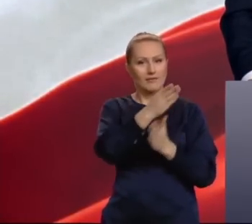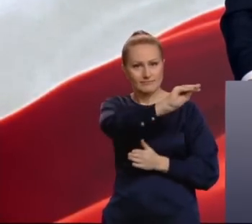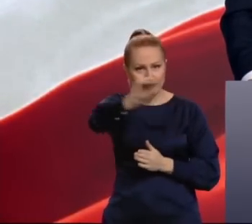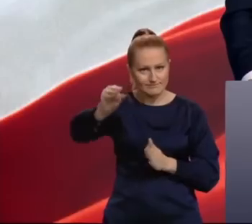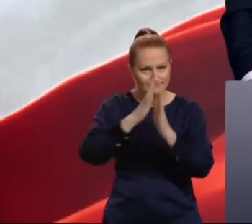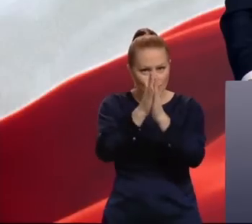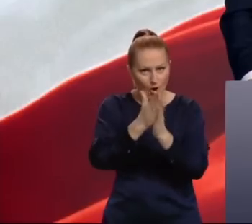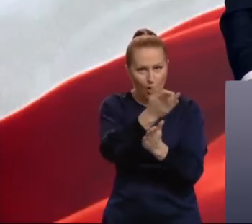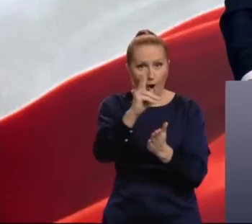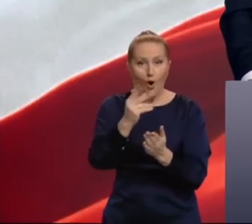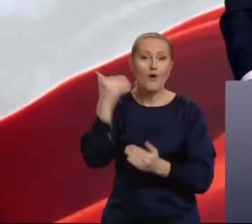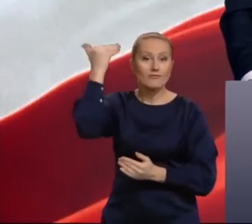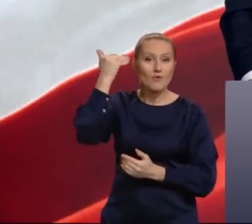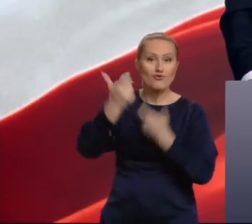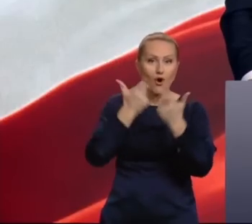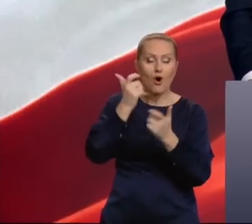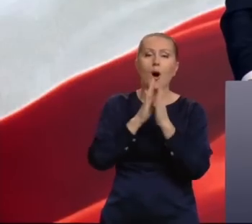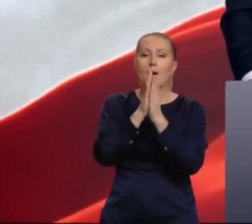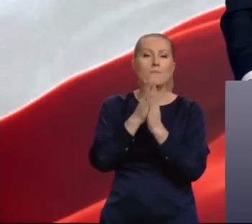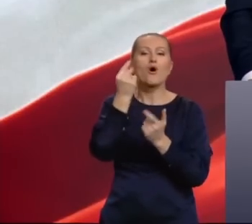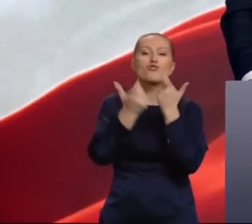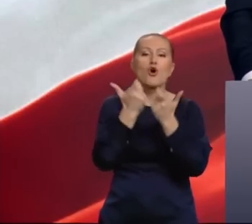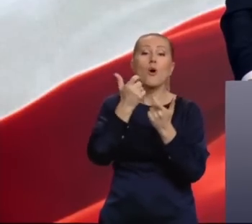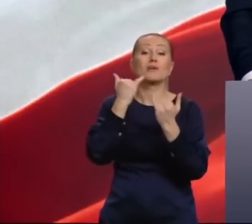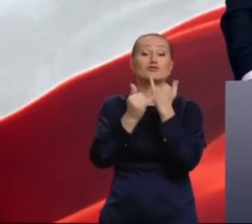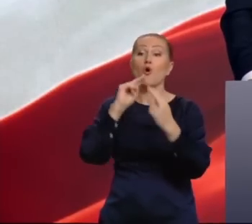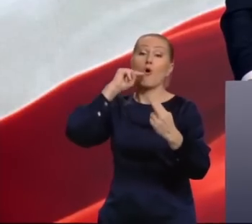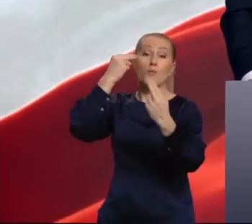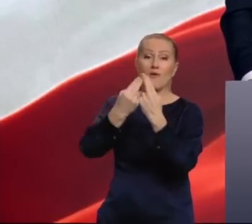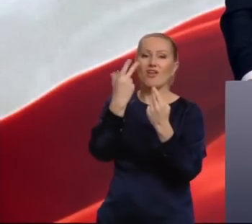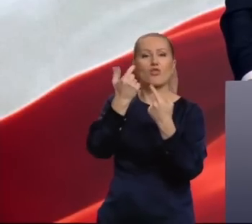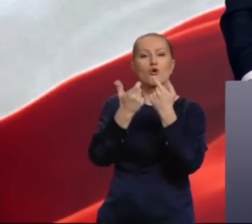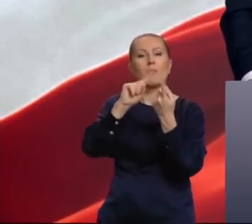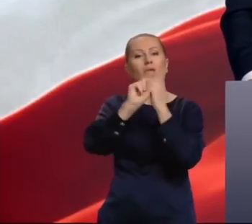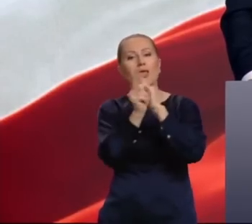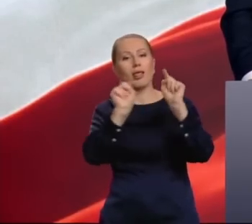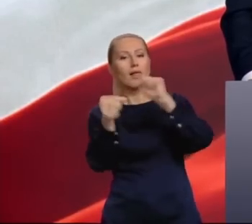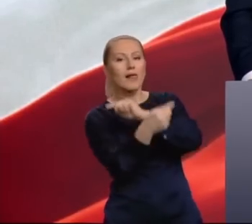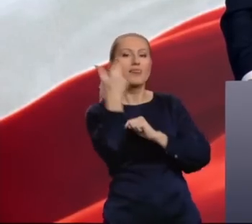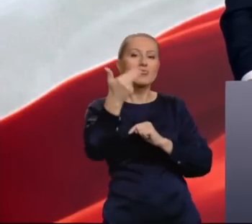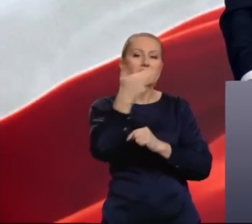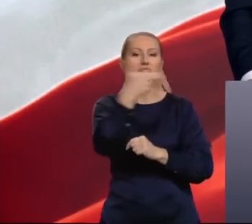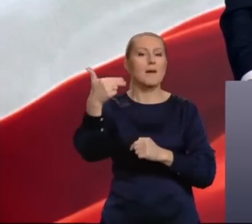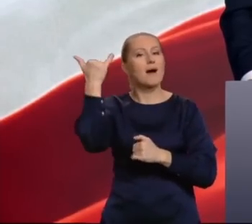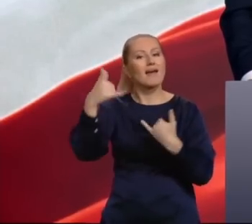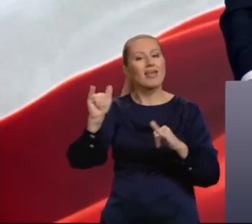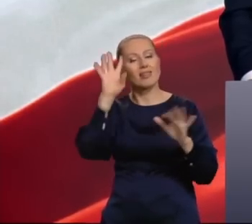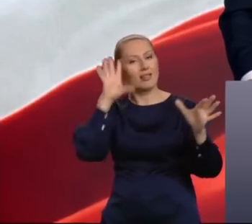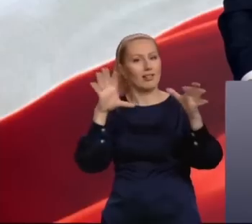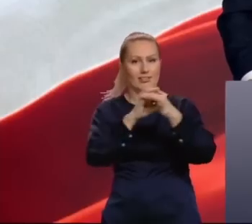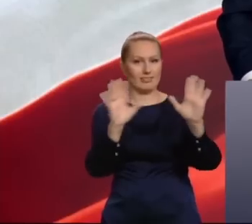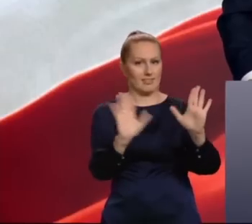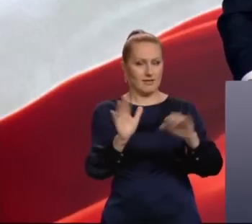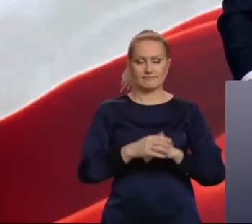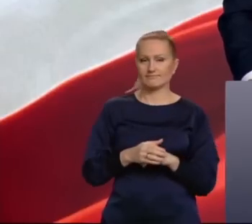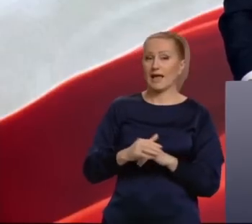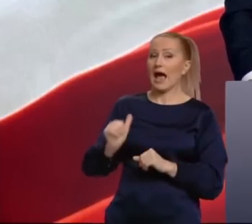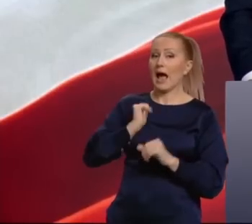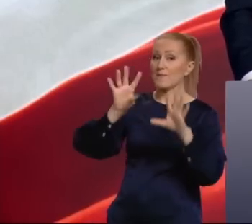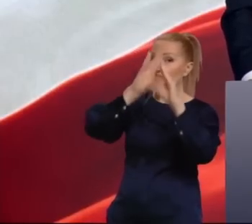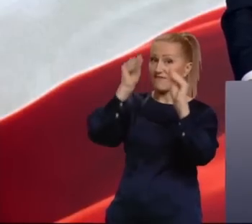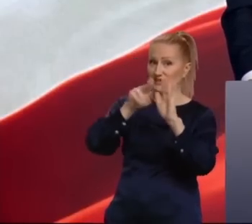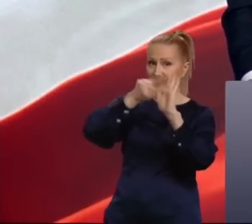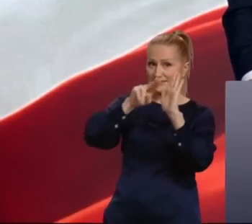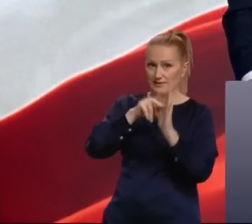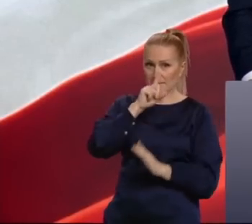uczestników, aby w odpowiedziach nie odchodzili od tematu pytania i nie podejmowali innych wątków. Nad przestrzeganiem wspólnie przyjętych zasad